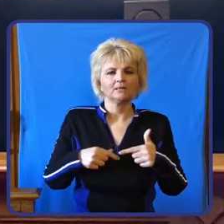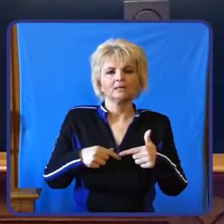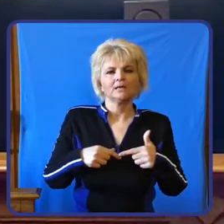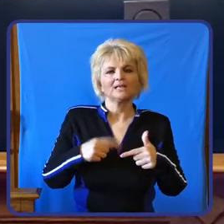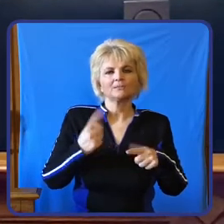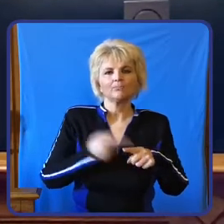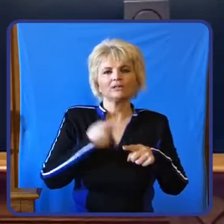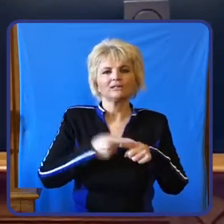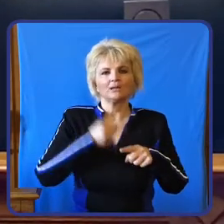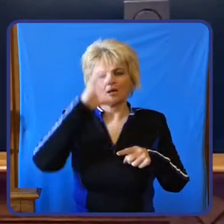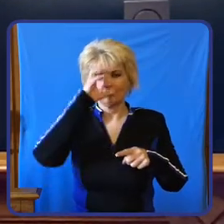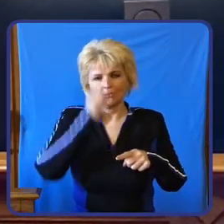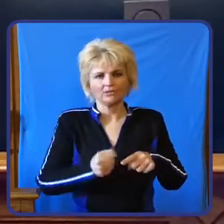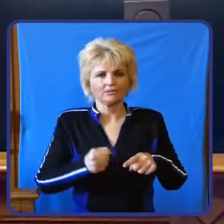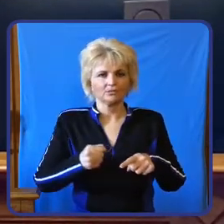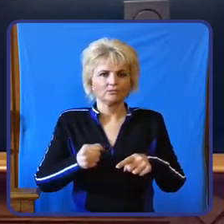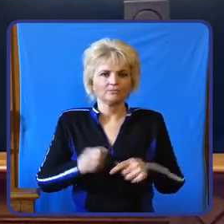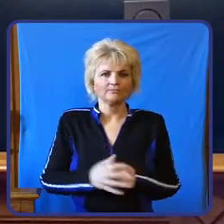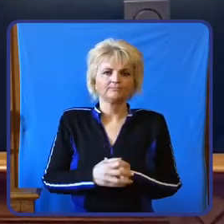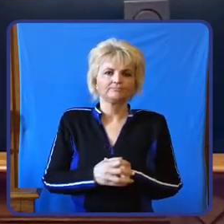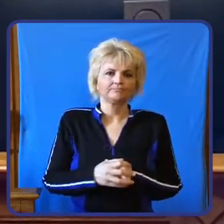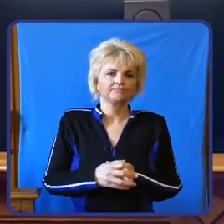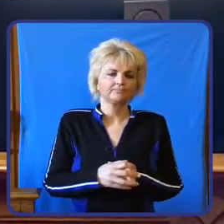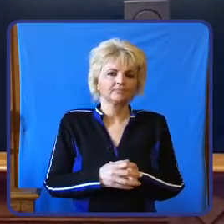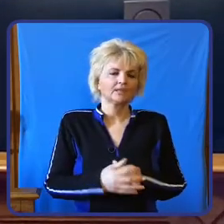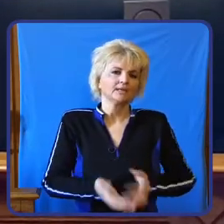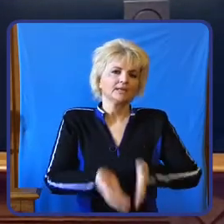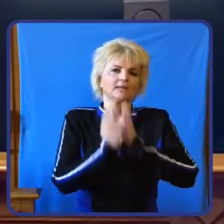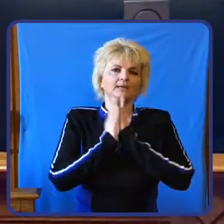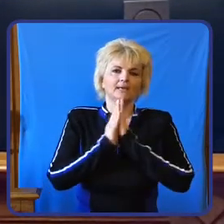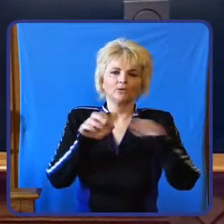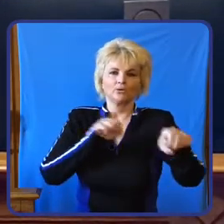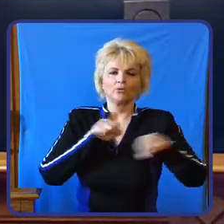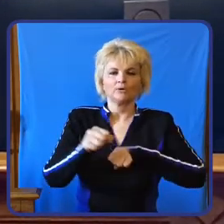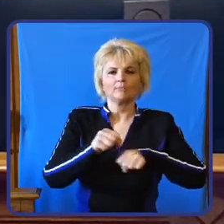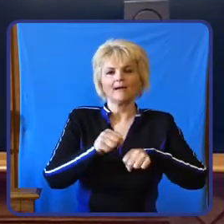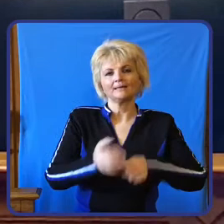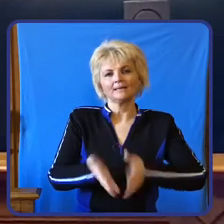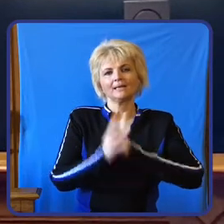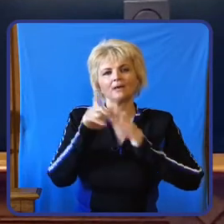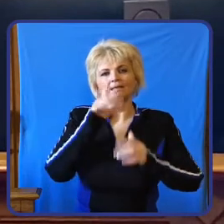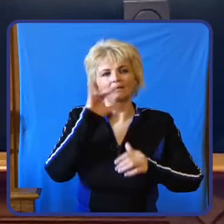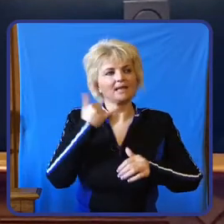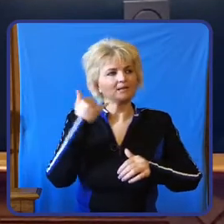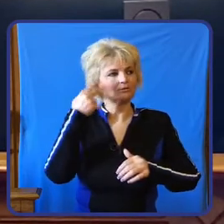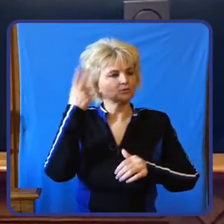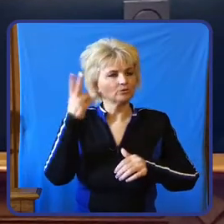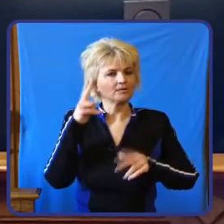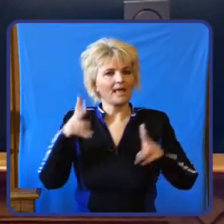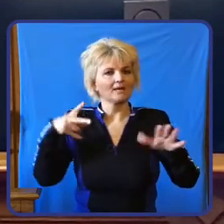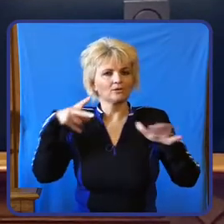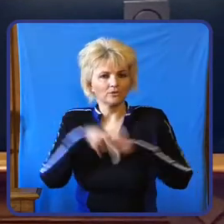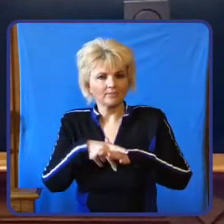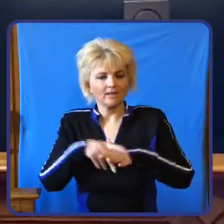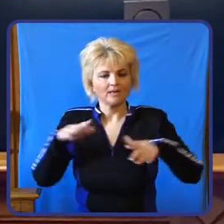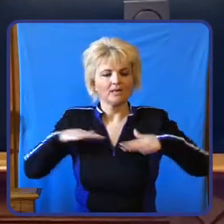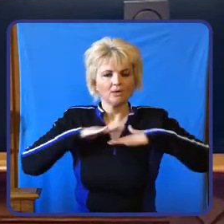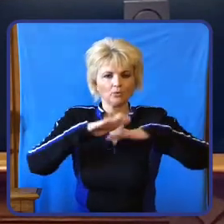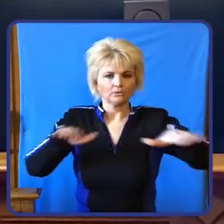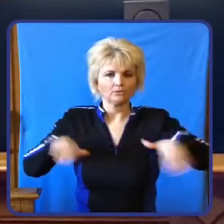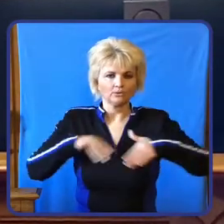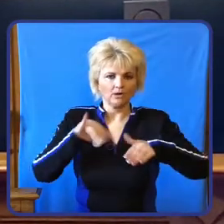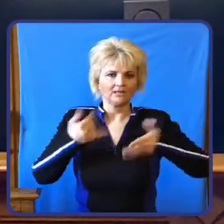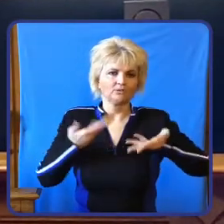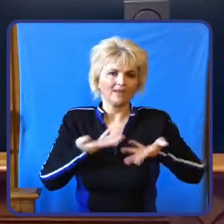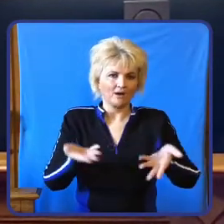bosszú, s végtelen szánalmas. Úgyhogy kérjük a kormányt, kérjük Lázár János urat, hogy járjon közben, hogy az uszodánk is megkapja azt a támogatást,